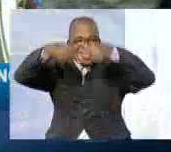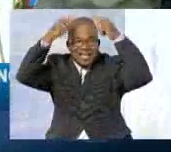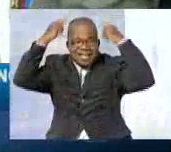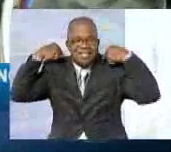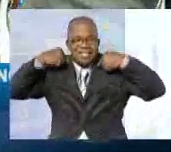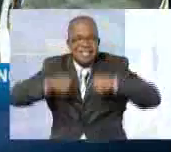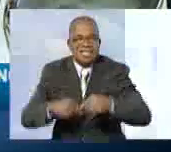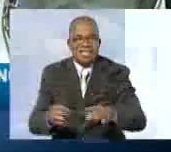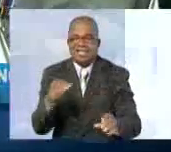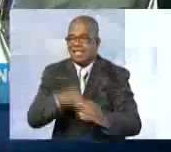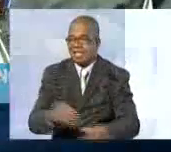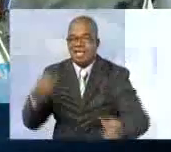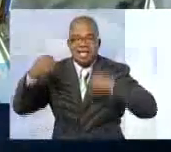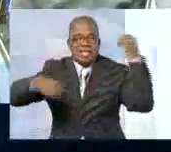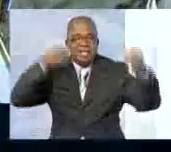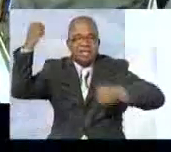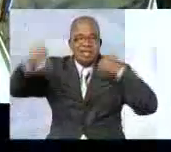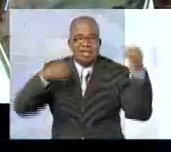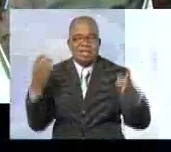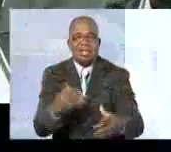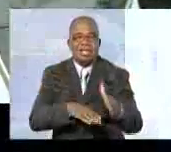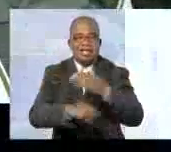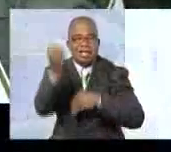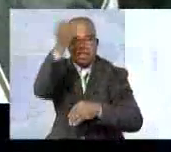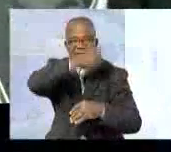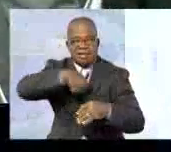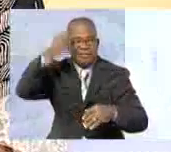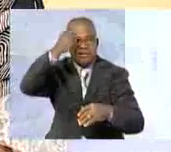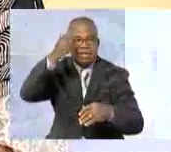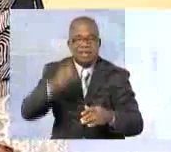du sport militaire en Afrique.